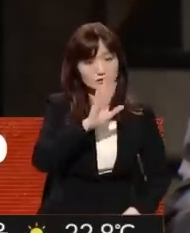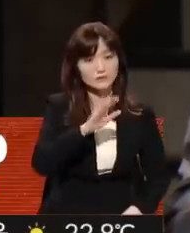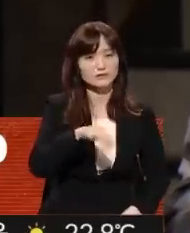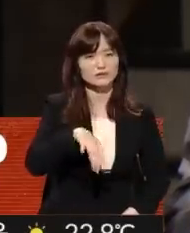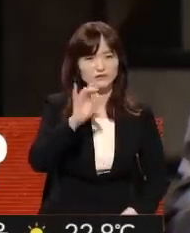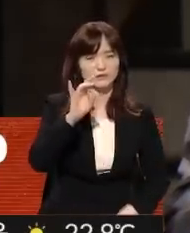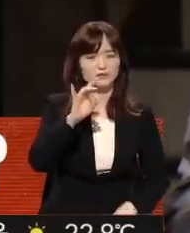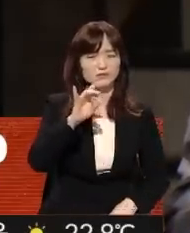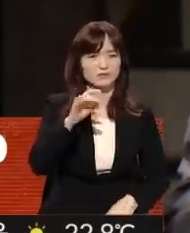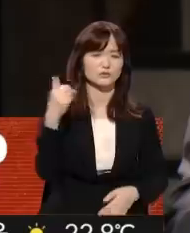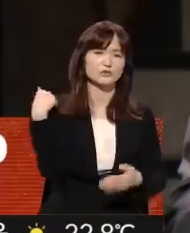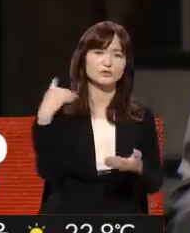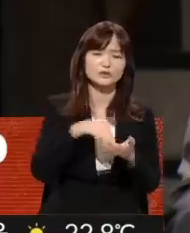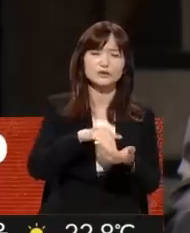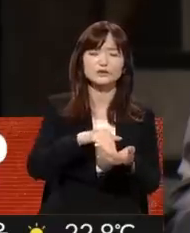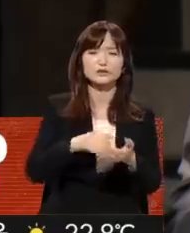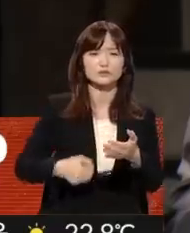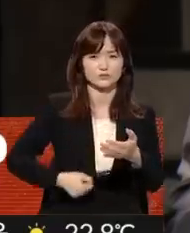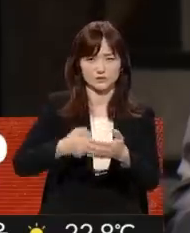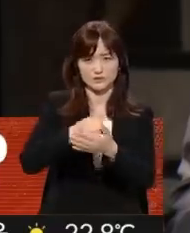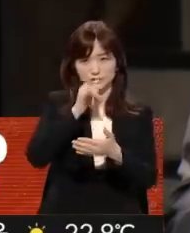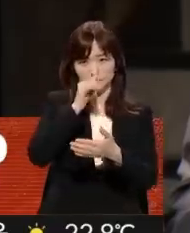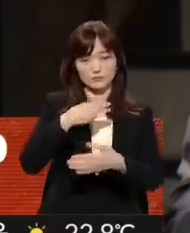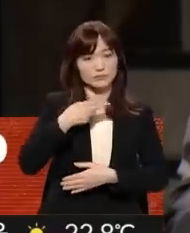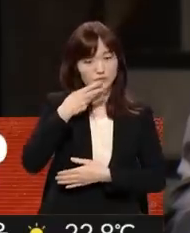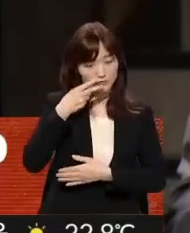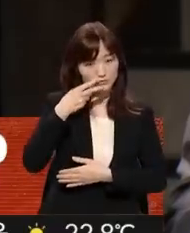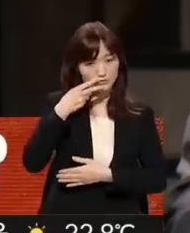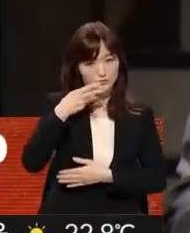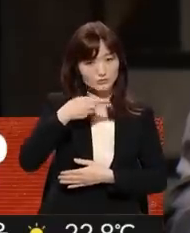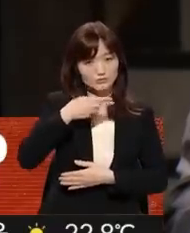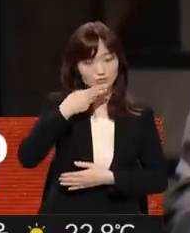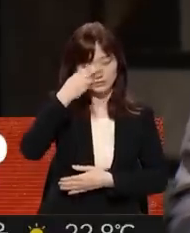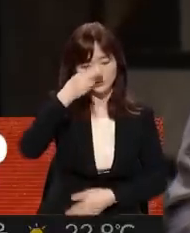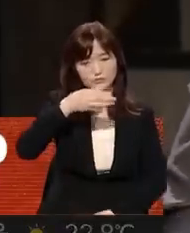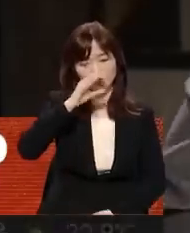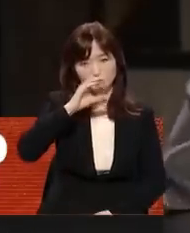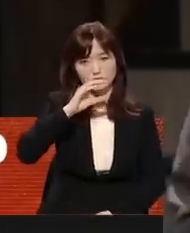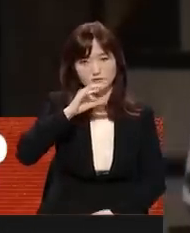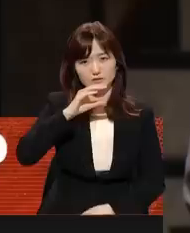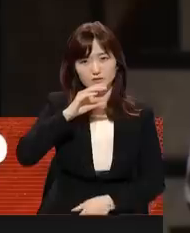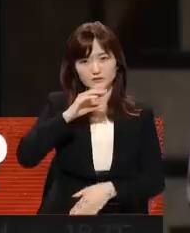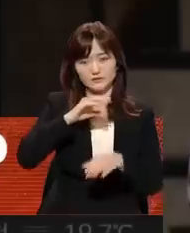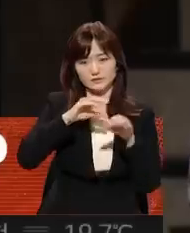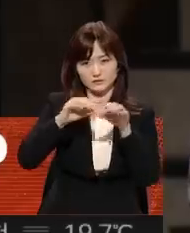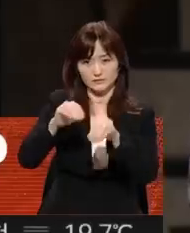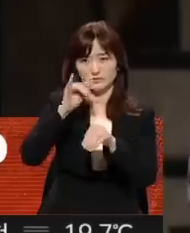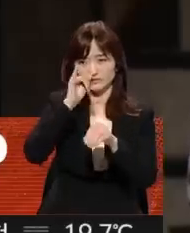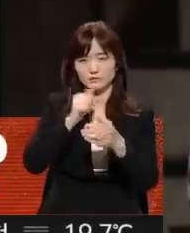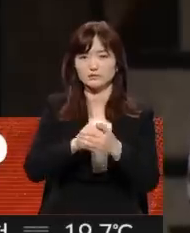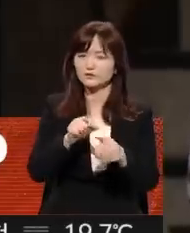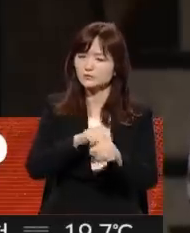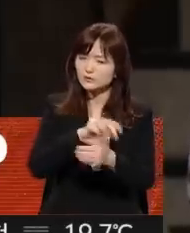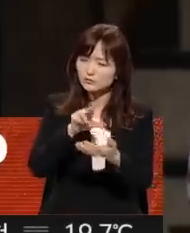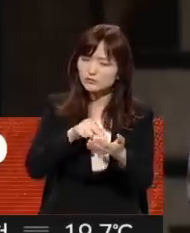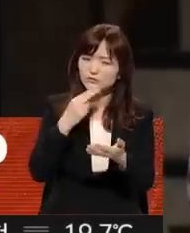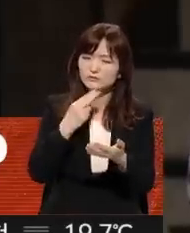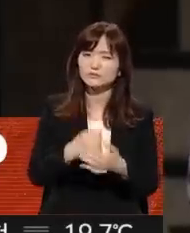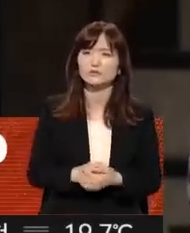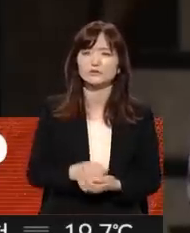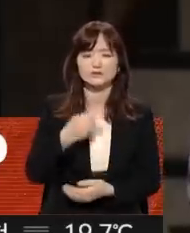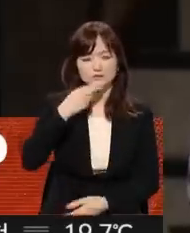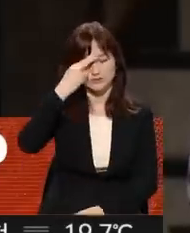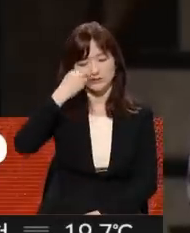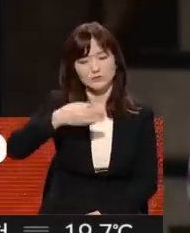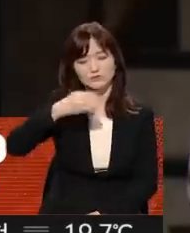수만 있다면 그런 용기가 있다면 술을 끊을 수 있으니까요. 술을 끊는다면 특별하게 다른 문제는 안 보이기 때문에 술을 못 끊으면 좀